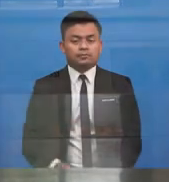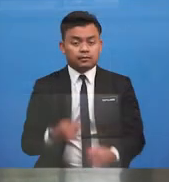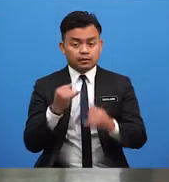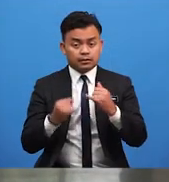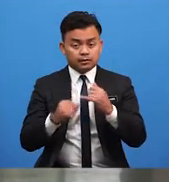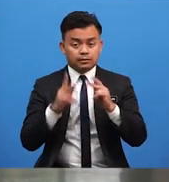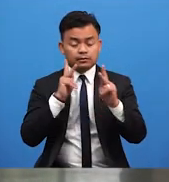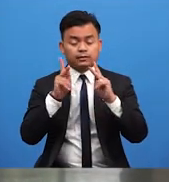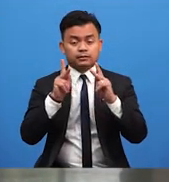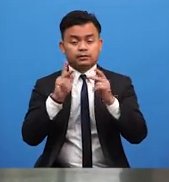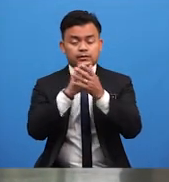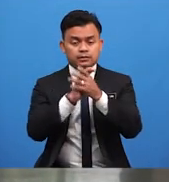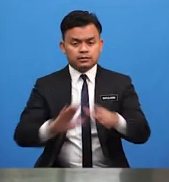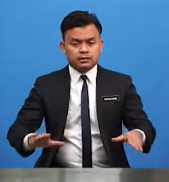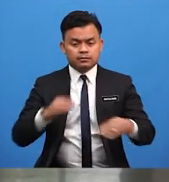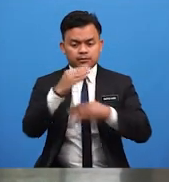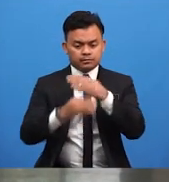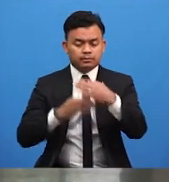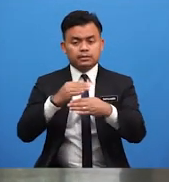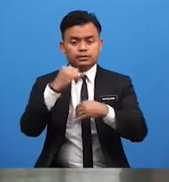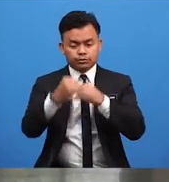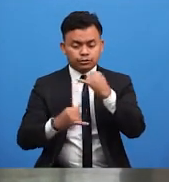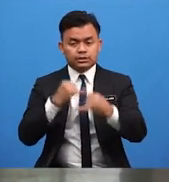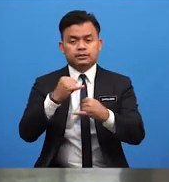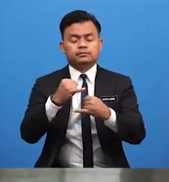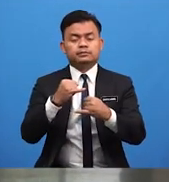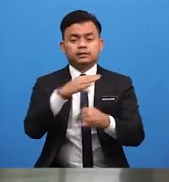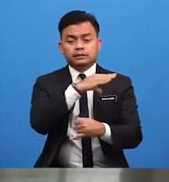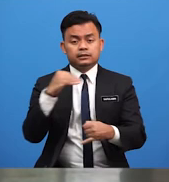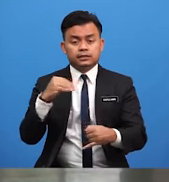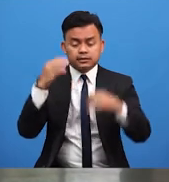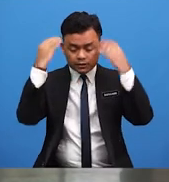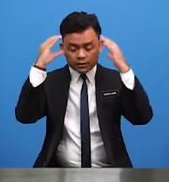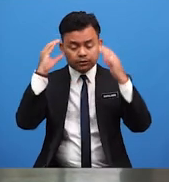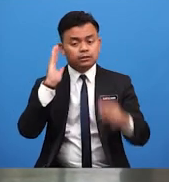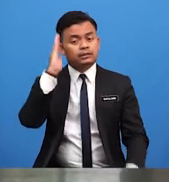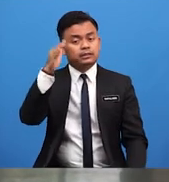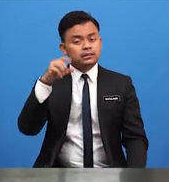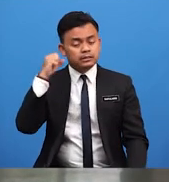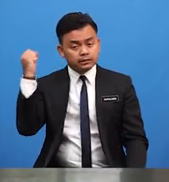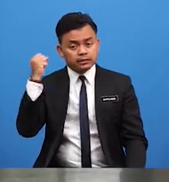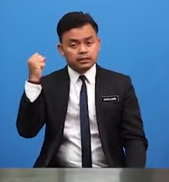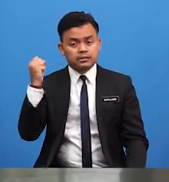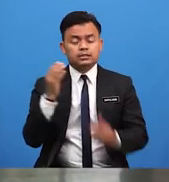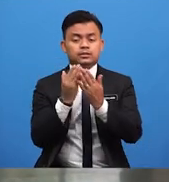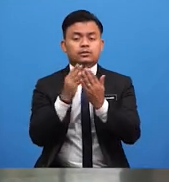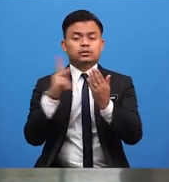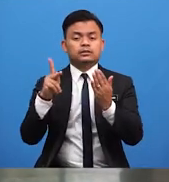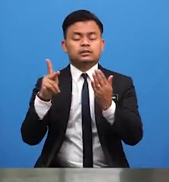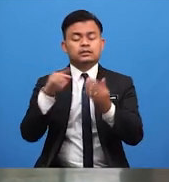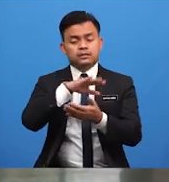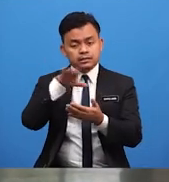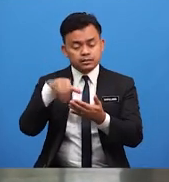Akhir kata, selamat maju jaya dan cikgu akan sentiasa mendoakan semoga semua